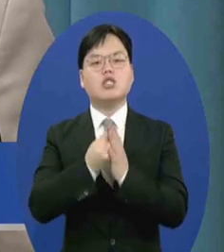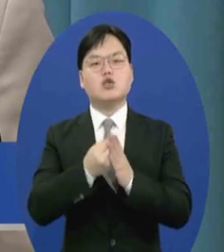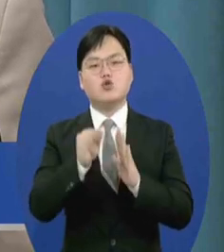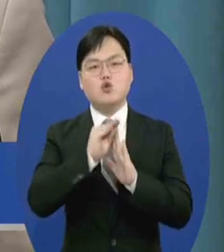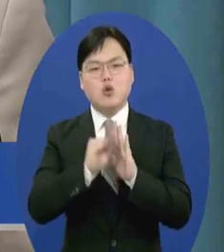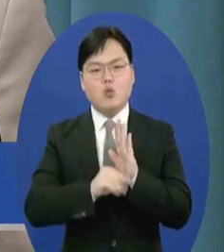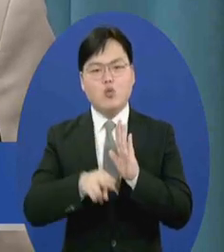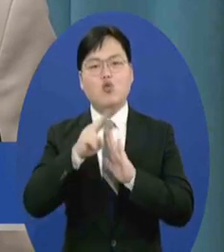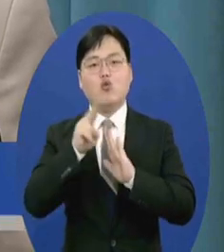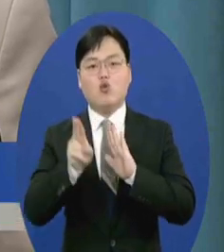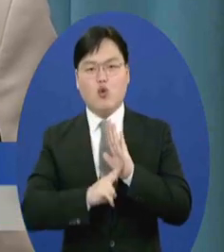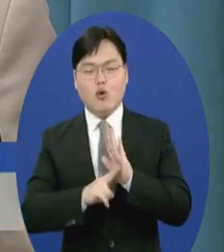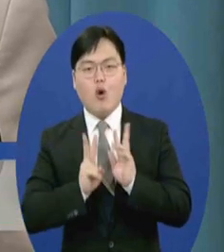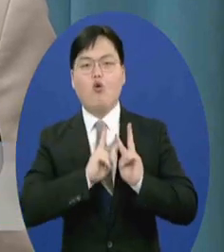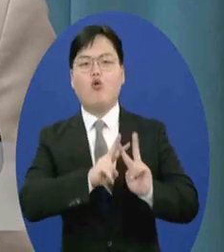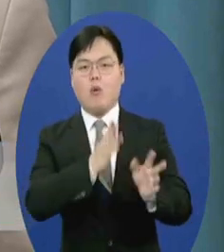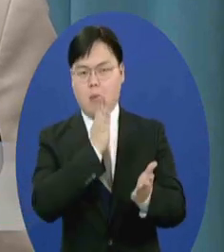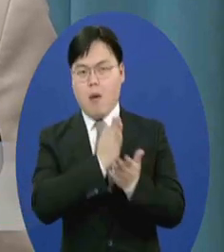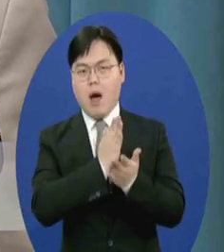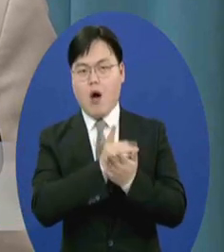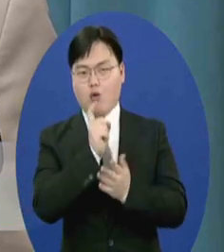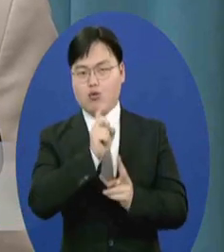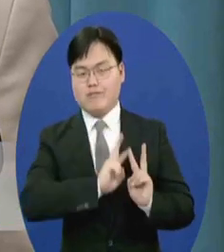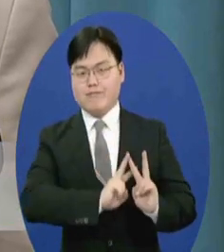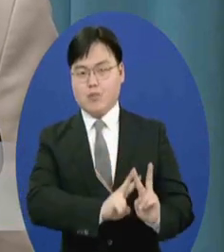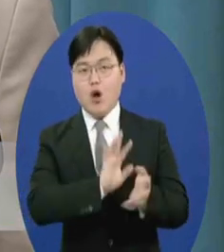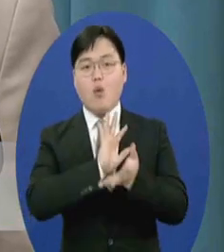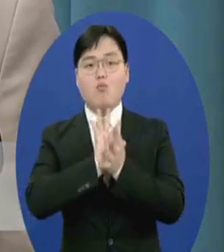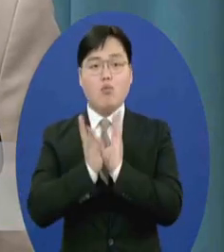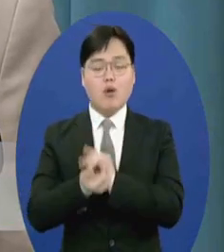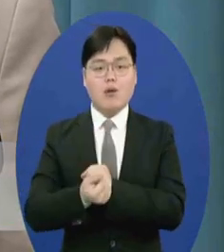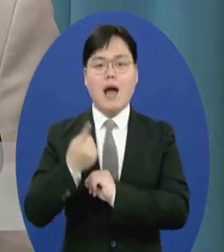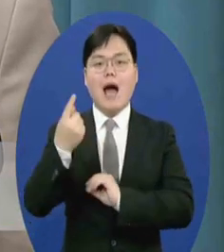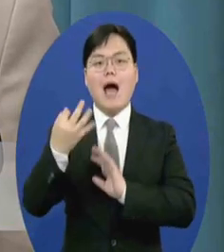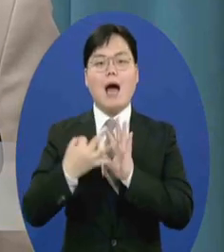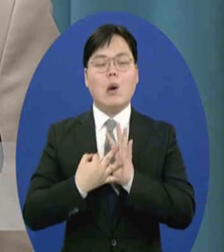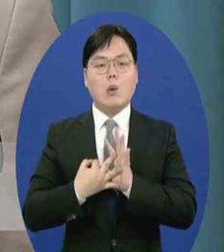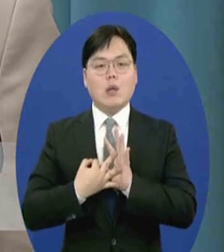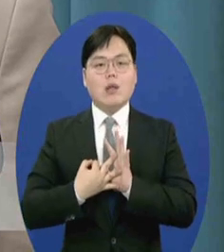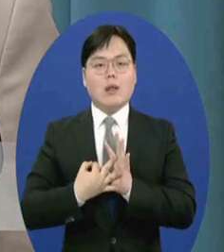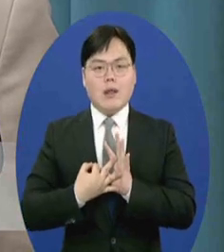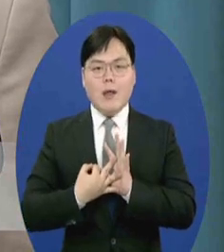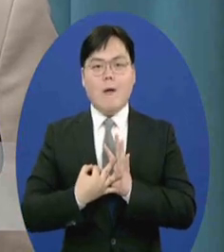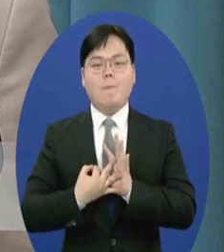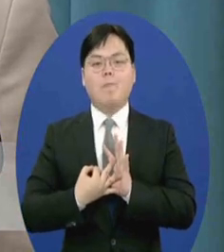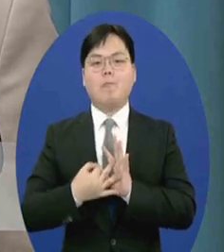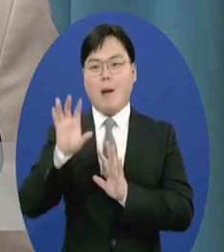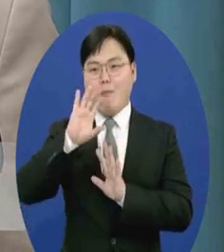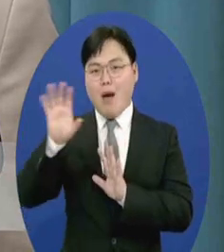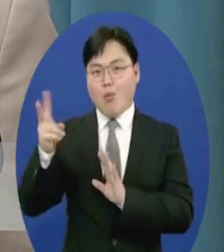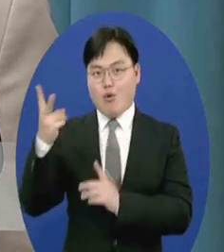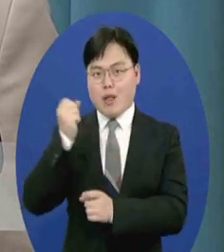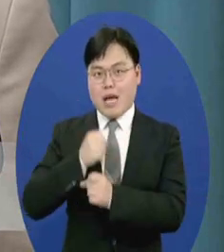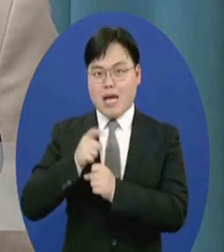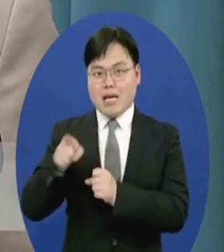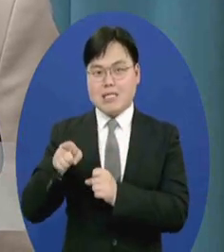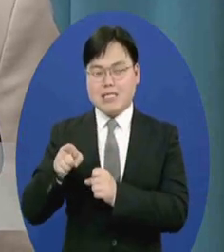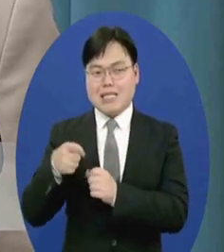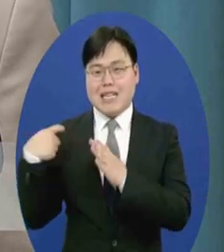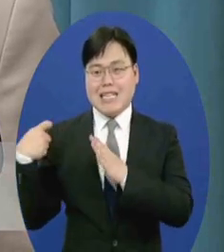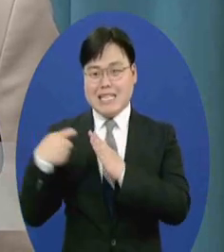одоо дэглэм журам үргэлжлээд явна гэсэн үг. Гэхдээ одоо 18 салбарын үйл